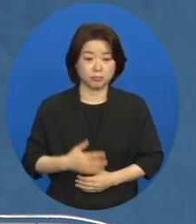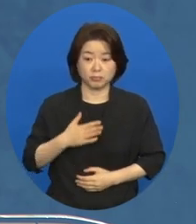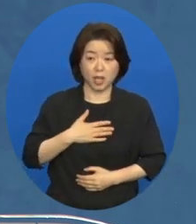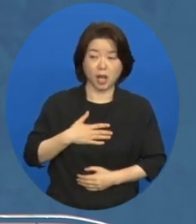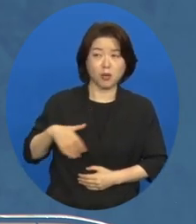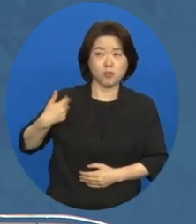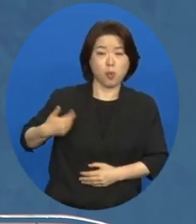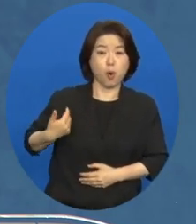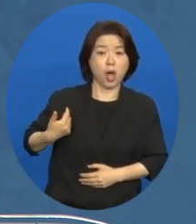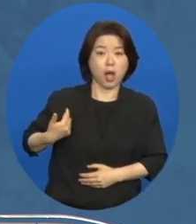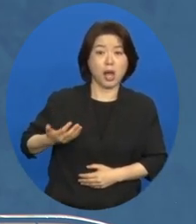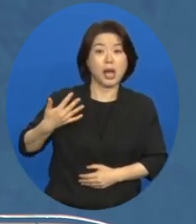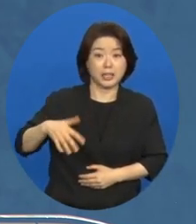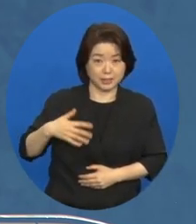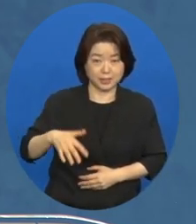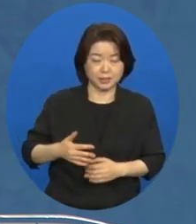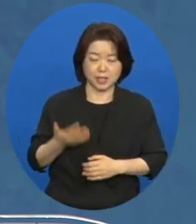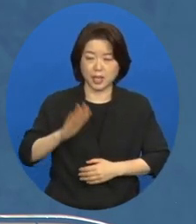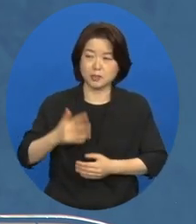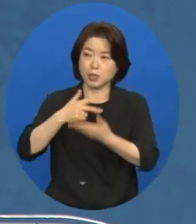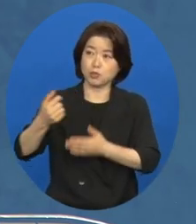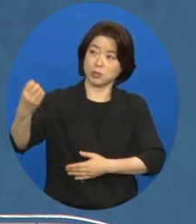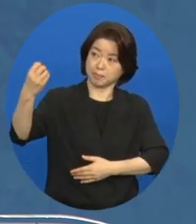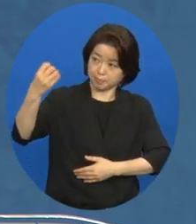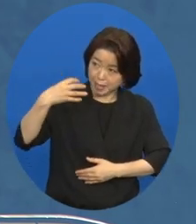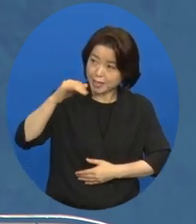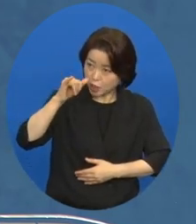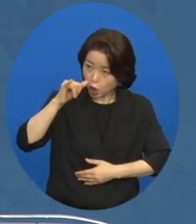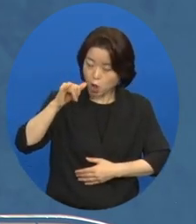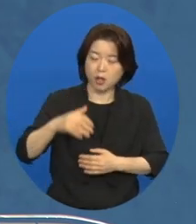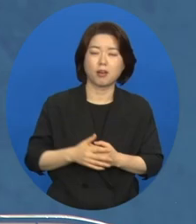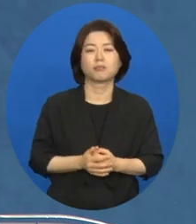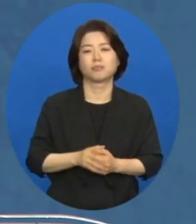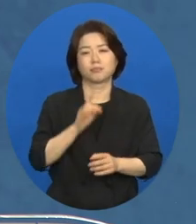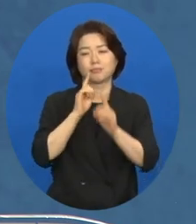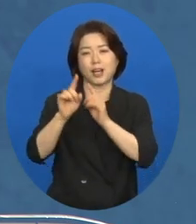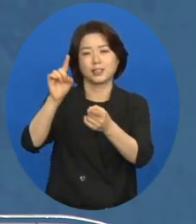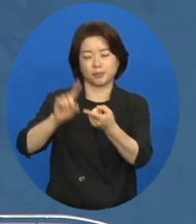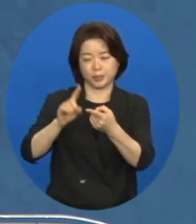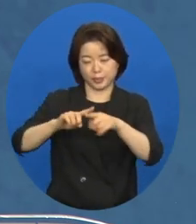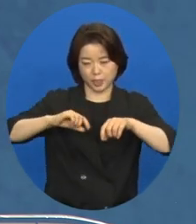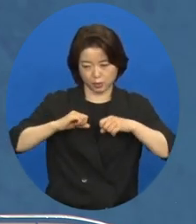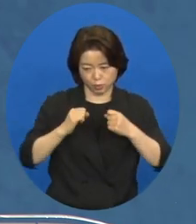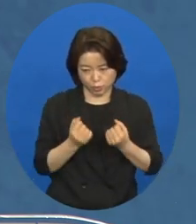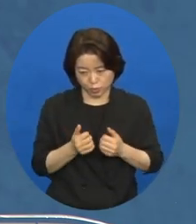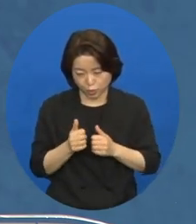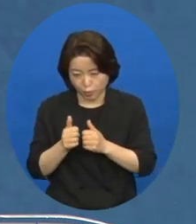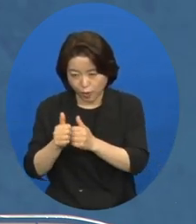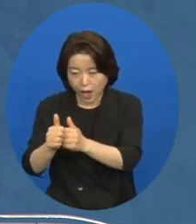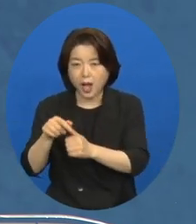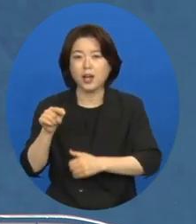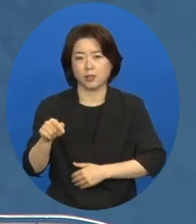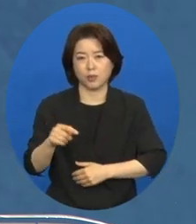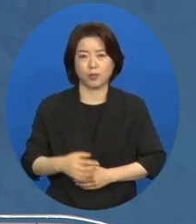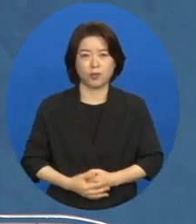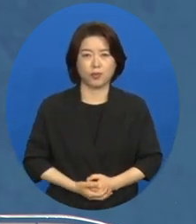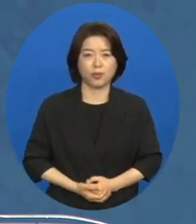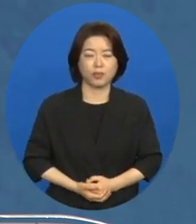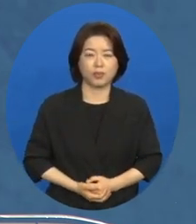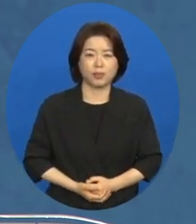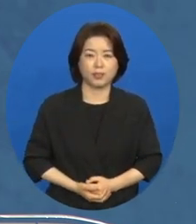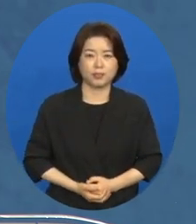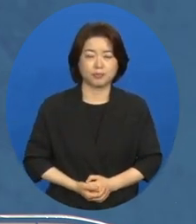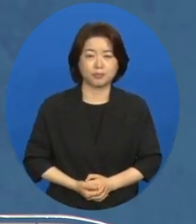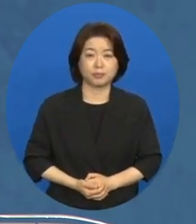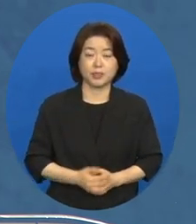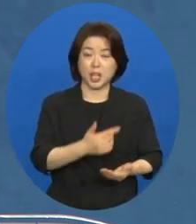없지만 그러나 주님이 말씀하셨기 때문에 말씀대로 하는 것이 순종인 겁니다.